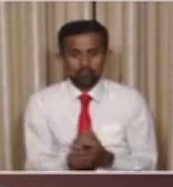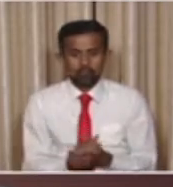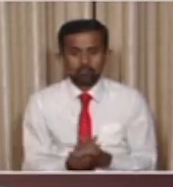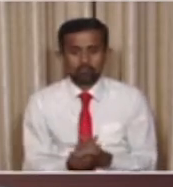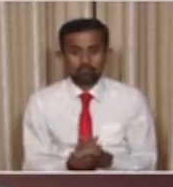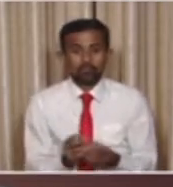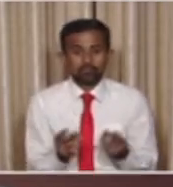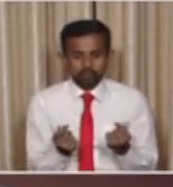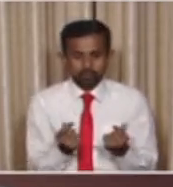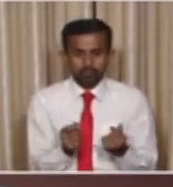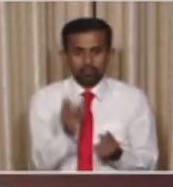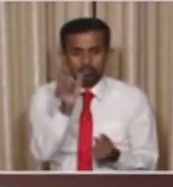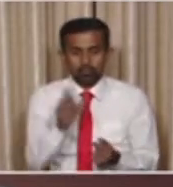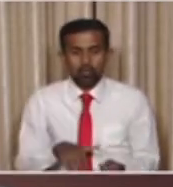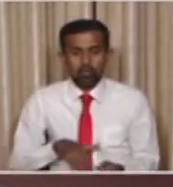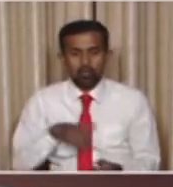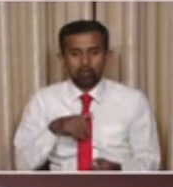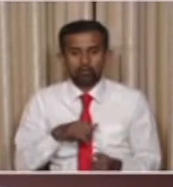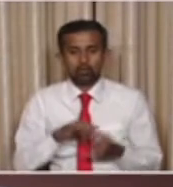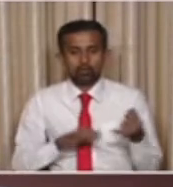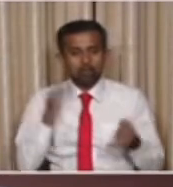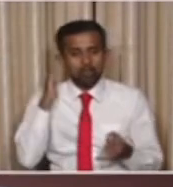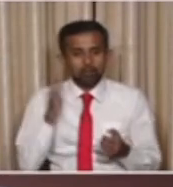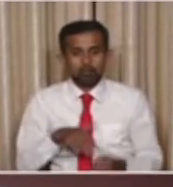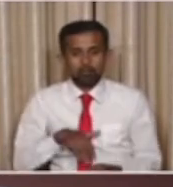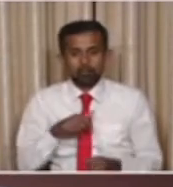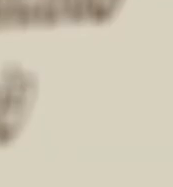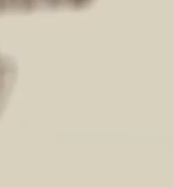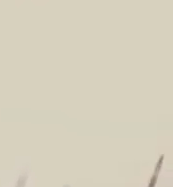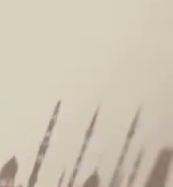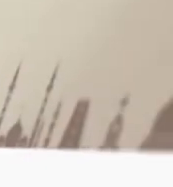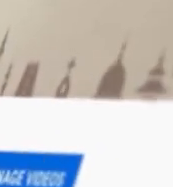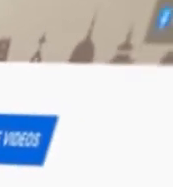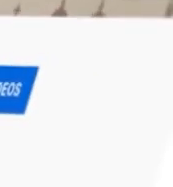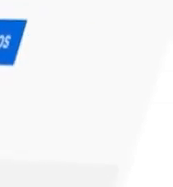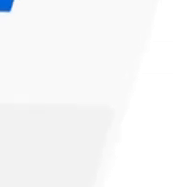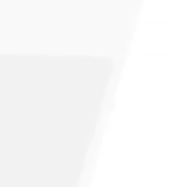ඉක්මනින්ම ඔබතුමාගේ මූලිකත්වයෙන් හරි ලේකම්තුමගේ මූලිකත්වයෙන් හරි කෝප් සභාව කැඳවන්න